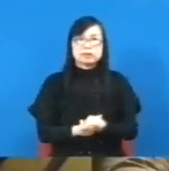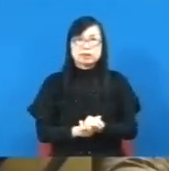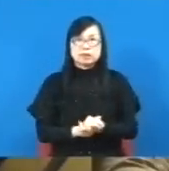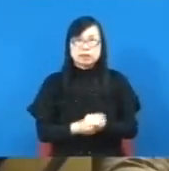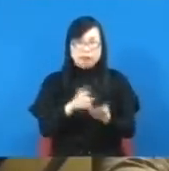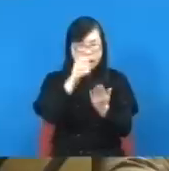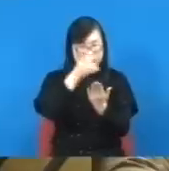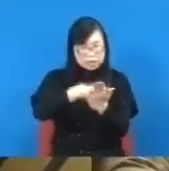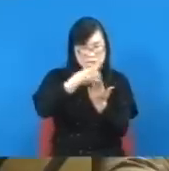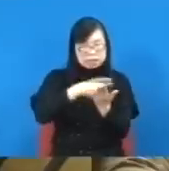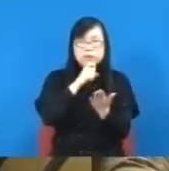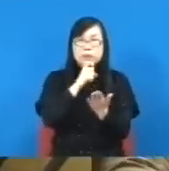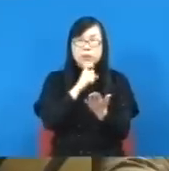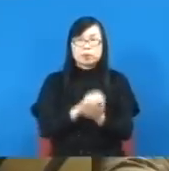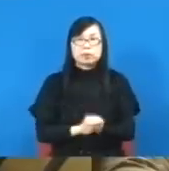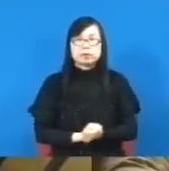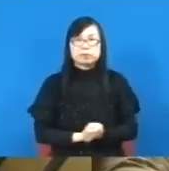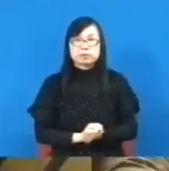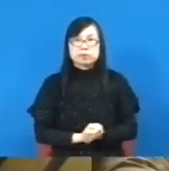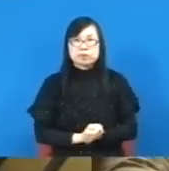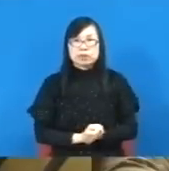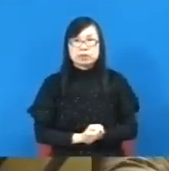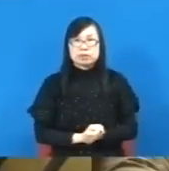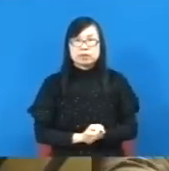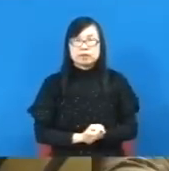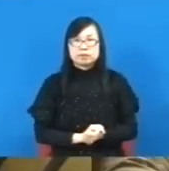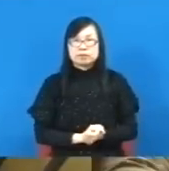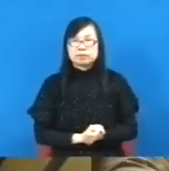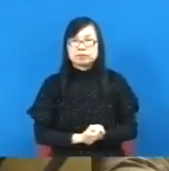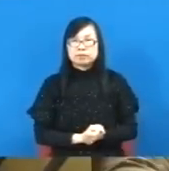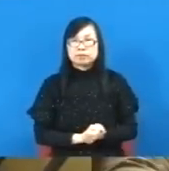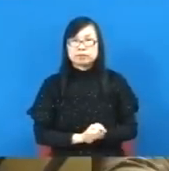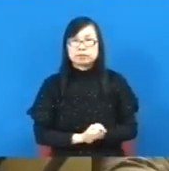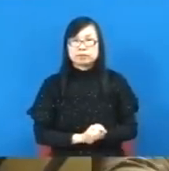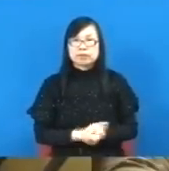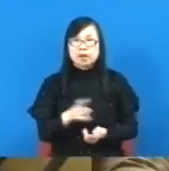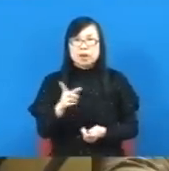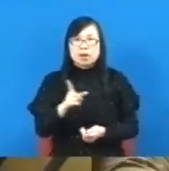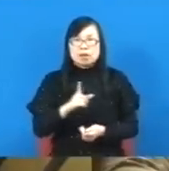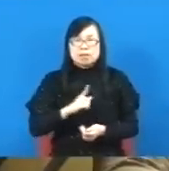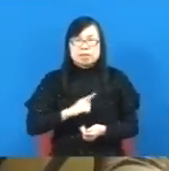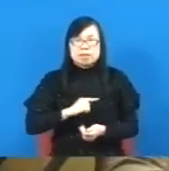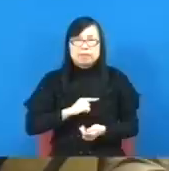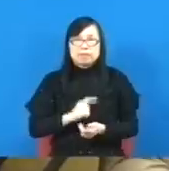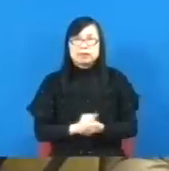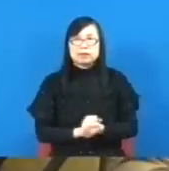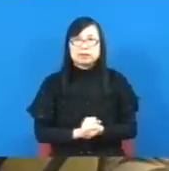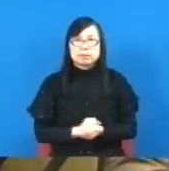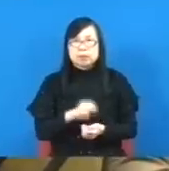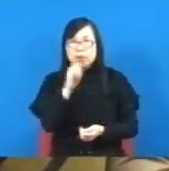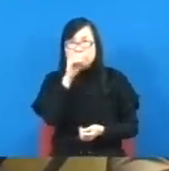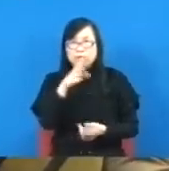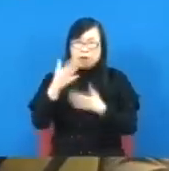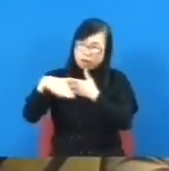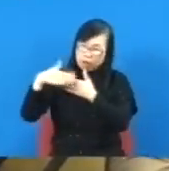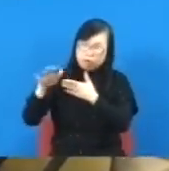埋咯，係咪啊？佢仲有第二樣咧，就好自卑，佢不停咁講佢外國